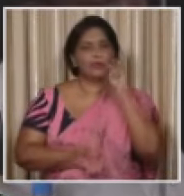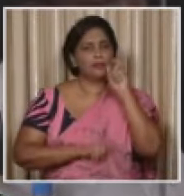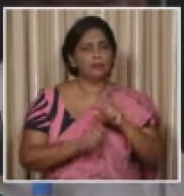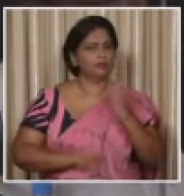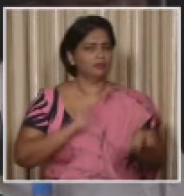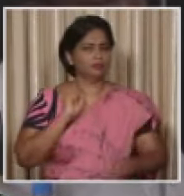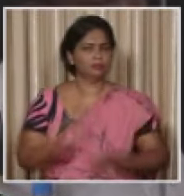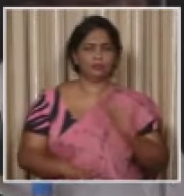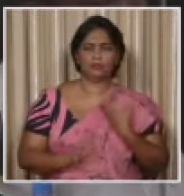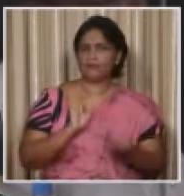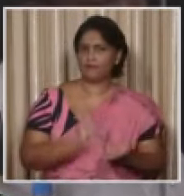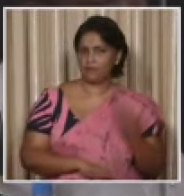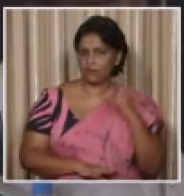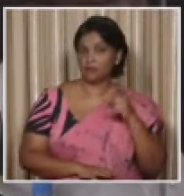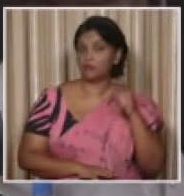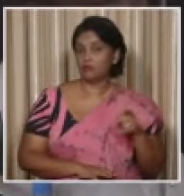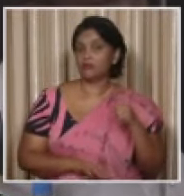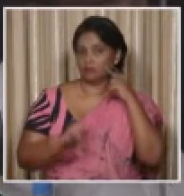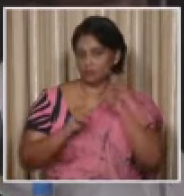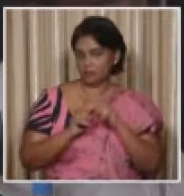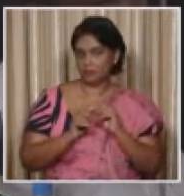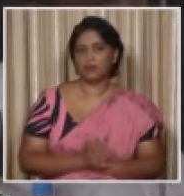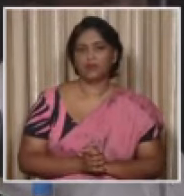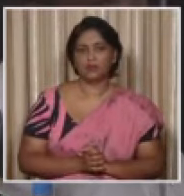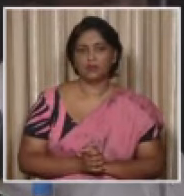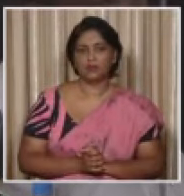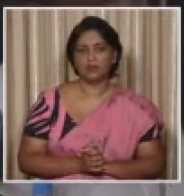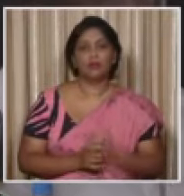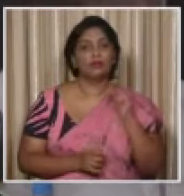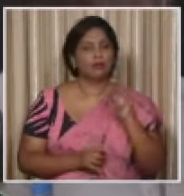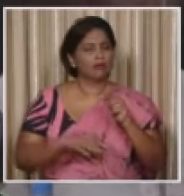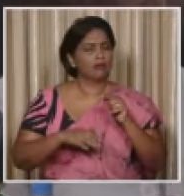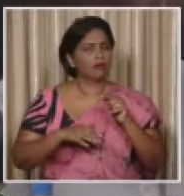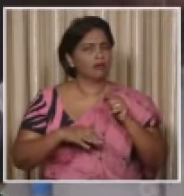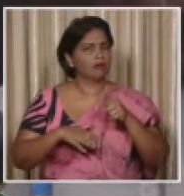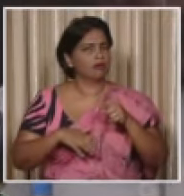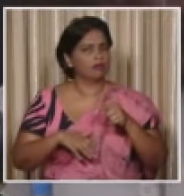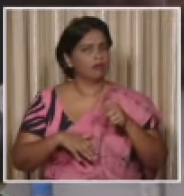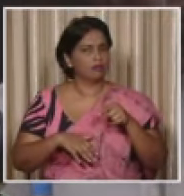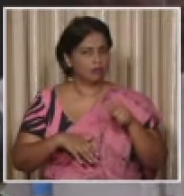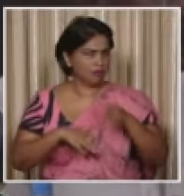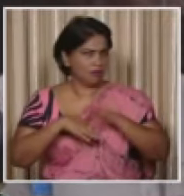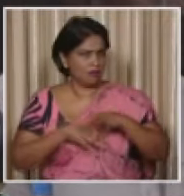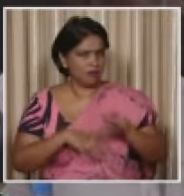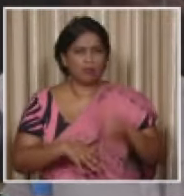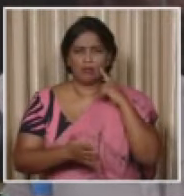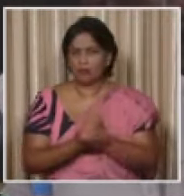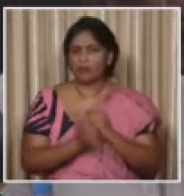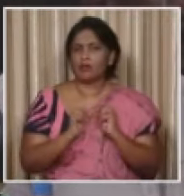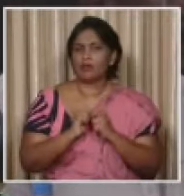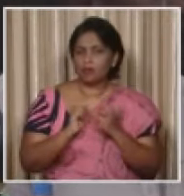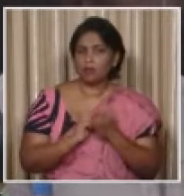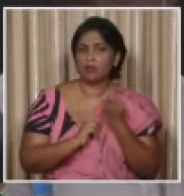කෝපය වඩවාලීමට සමත් ඇති එක තමයි පාද සටහන. මුහුණදී සිටින අභියෝගාත්මක